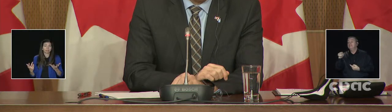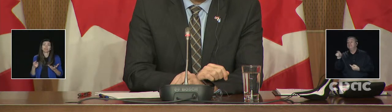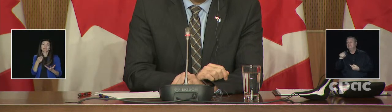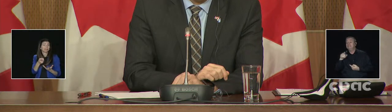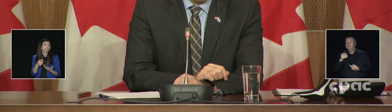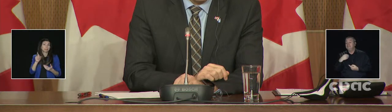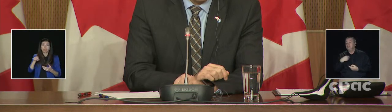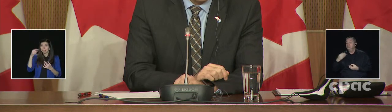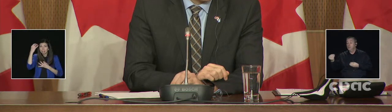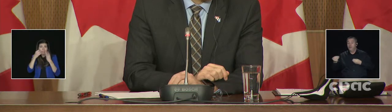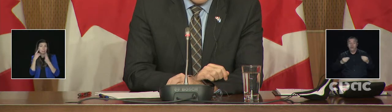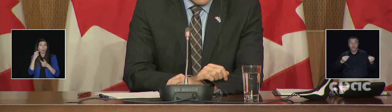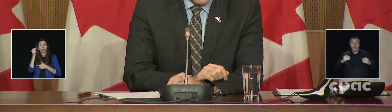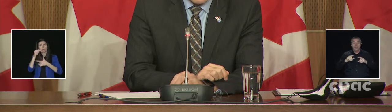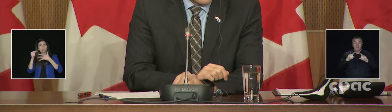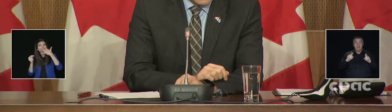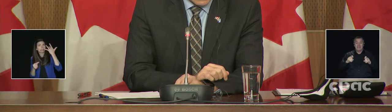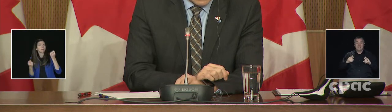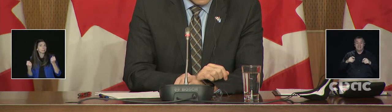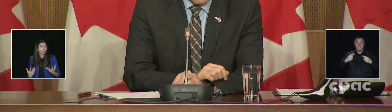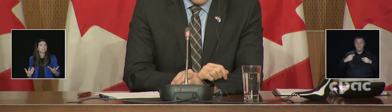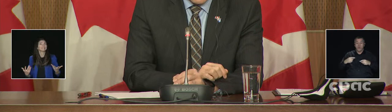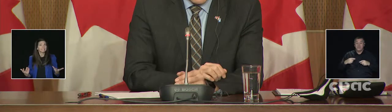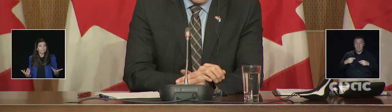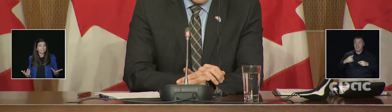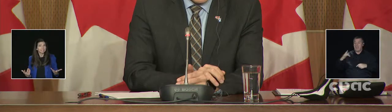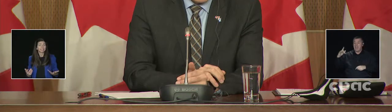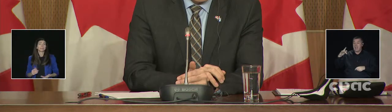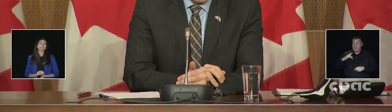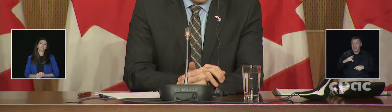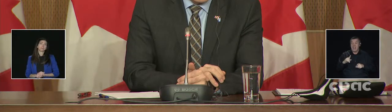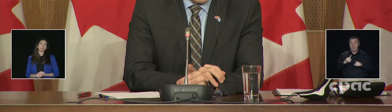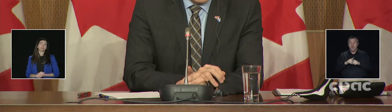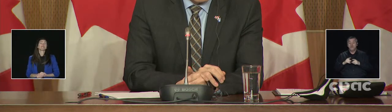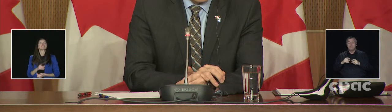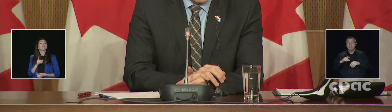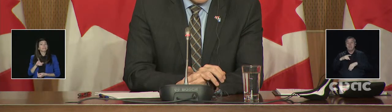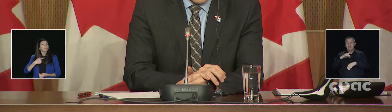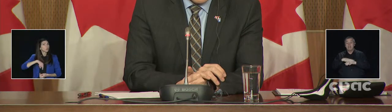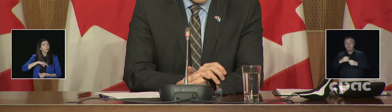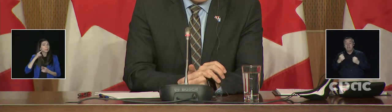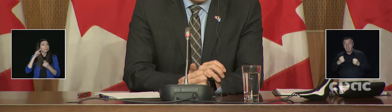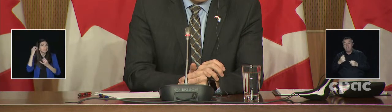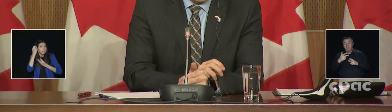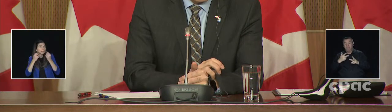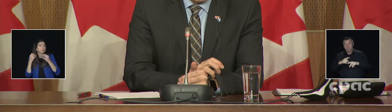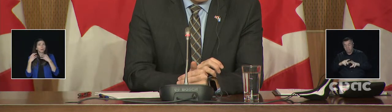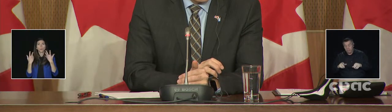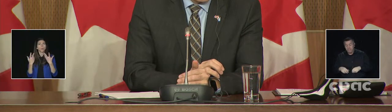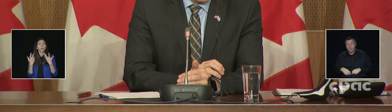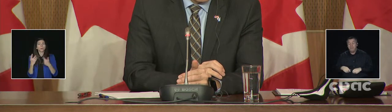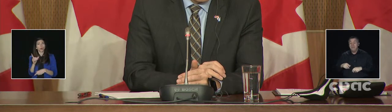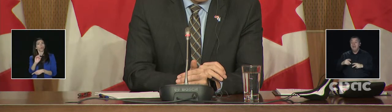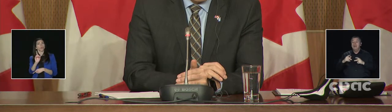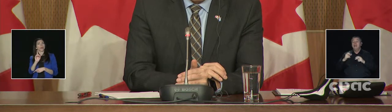allocations de tests aux frontières aériennes et terrestres. Donc, les gens qui arrivent de l'étranger